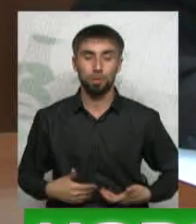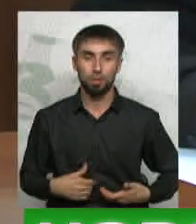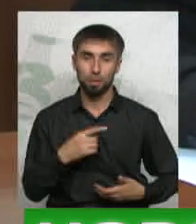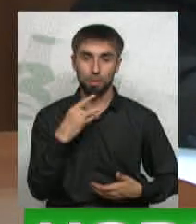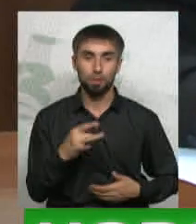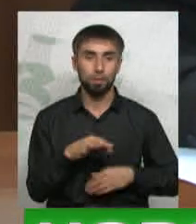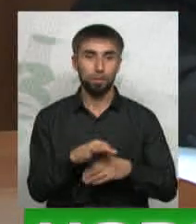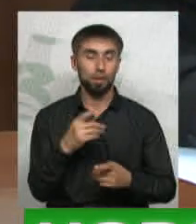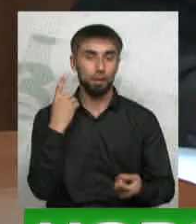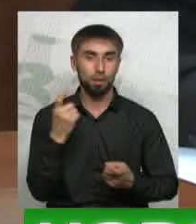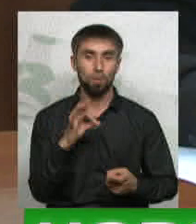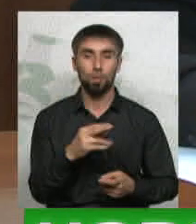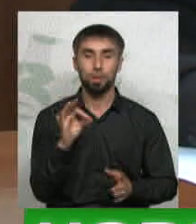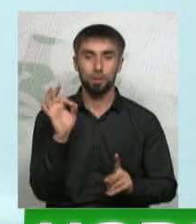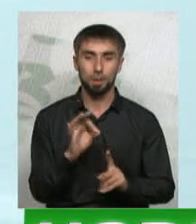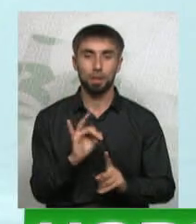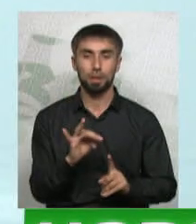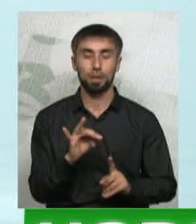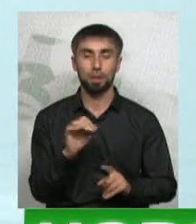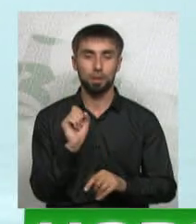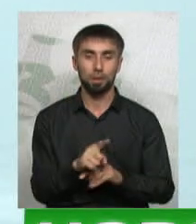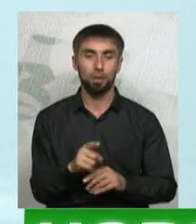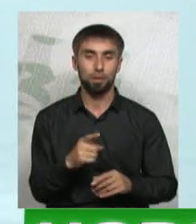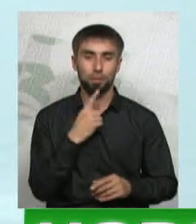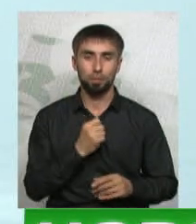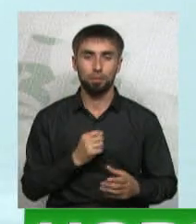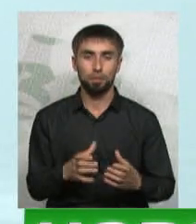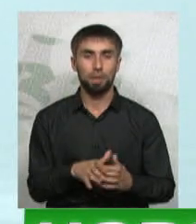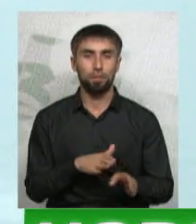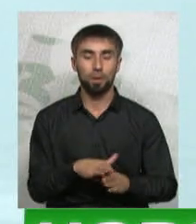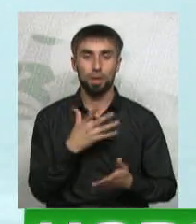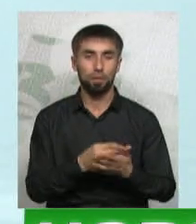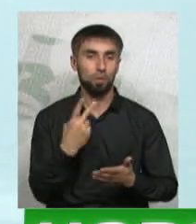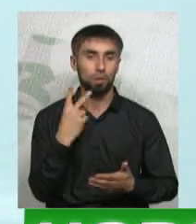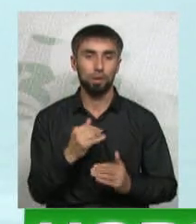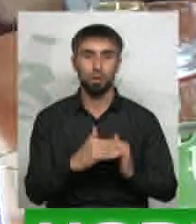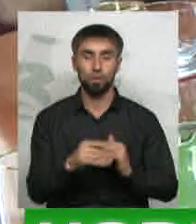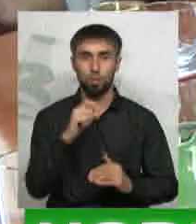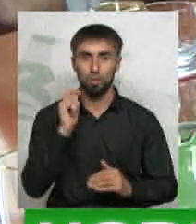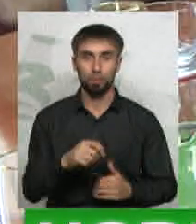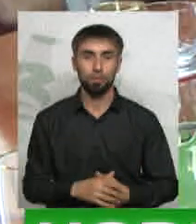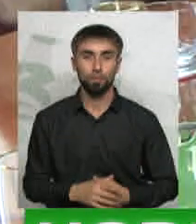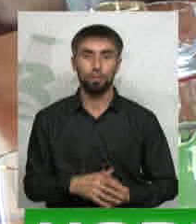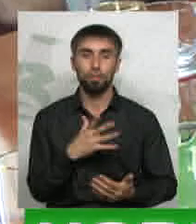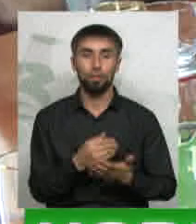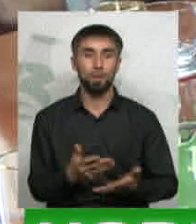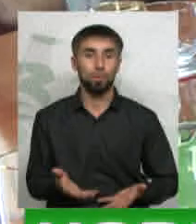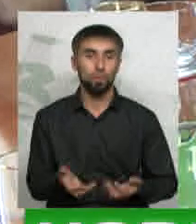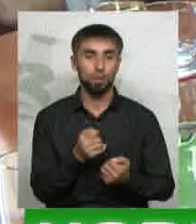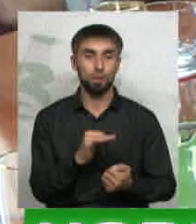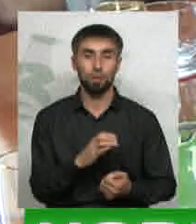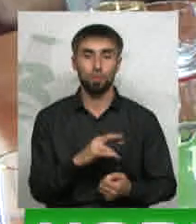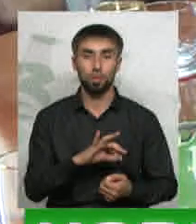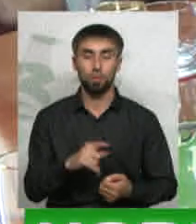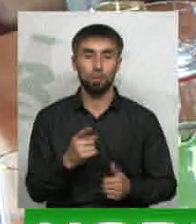регионе, доводится информация о целях и задачах вооруженных сил страны, выполняющих свой долг на территории Украины. Свою поддержку и